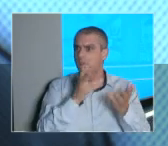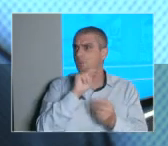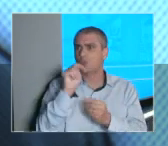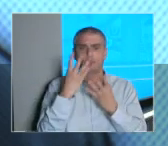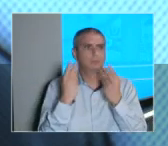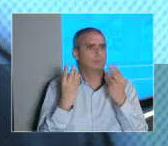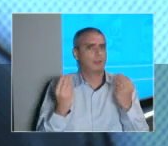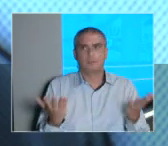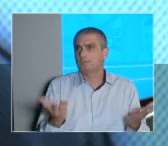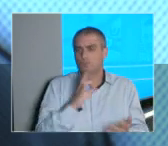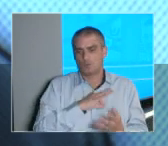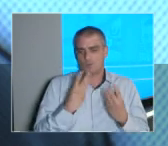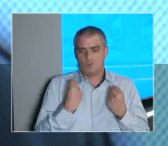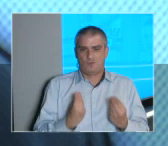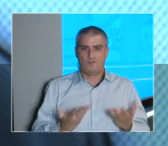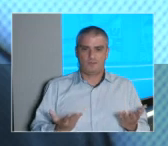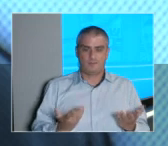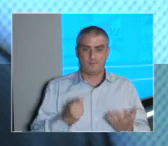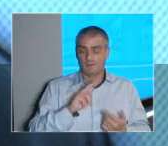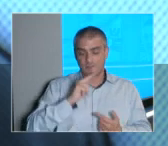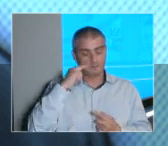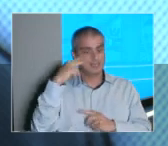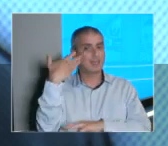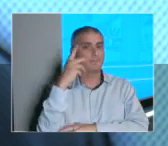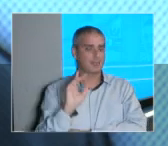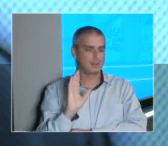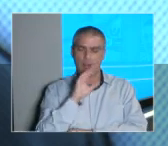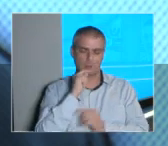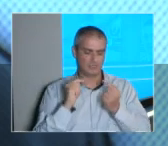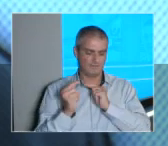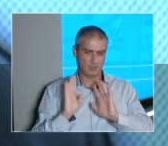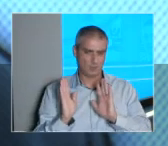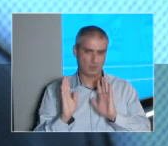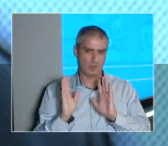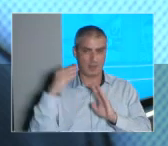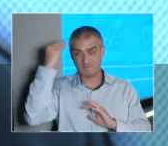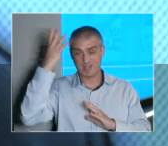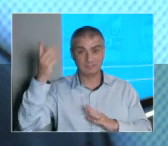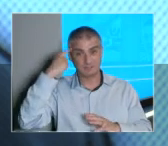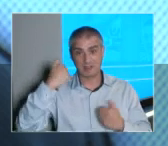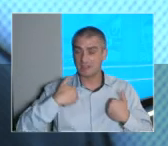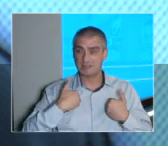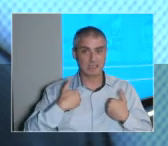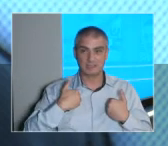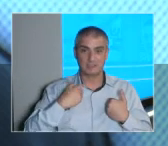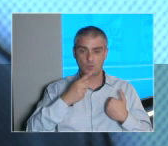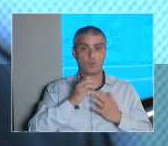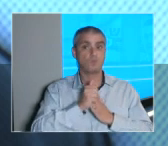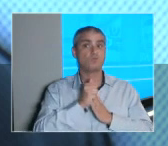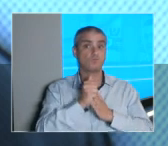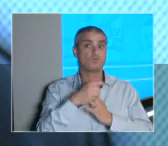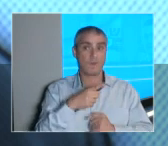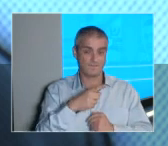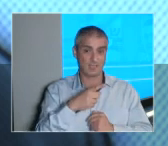נושאים רבים, וזה תכונה חיובית. יש בצד המדיני, אני לא רוצה להיכנס לוויכוח, הנושא הפלסטיני, לפי דעתי, הוא מוביל